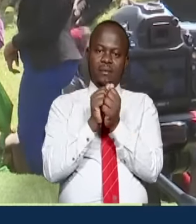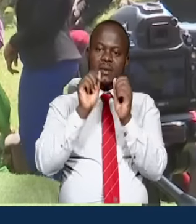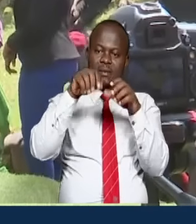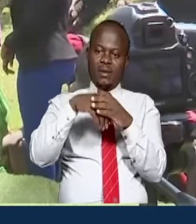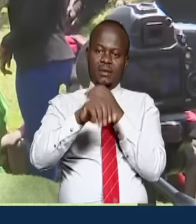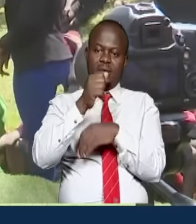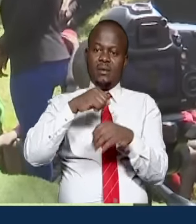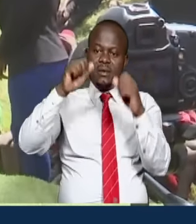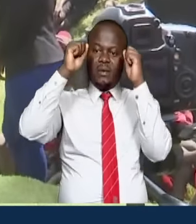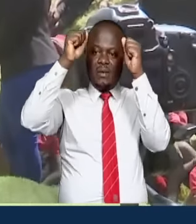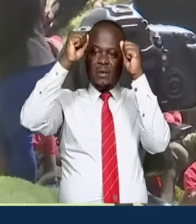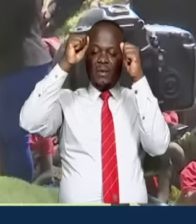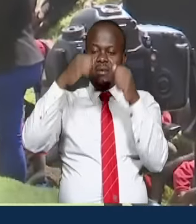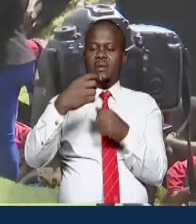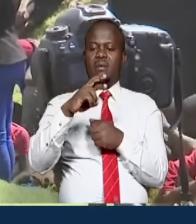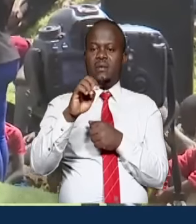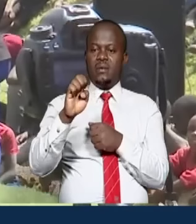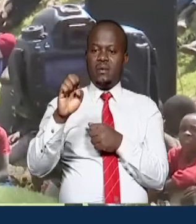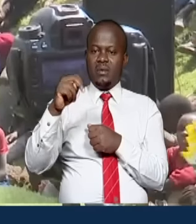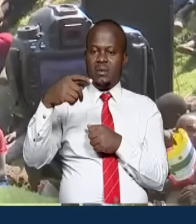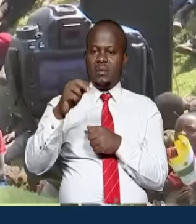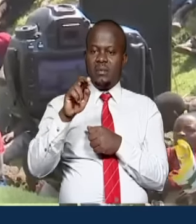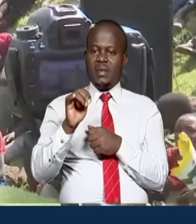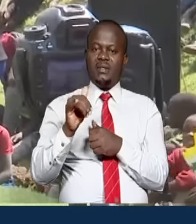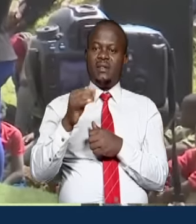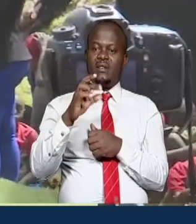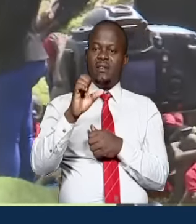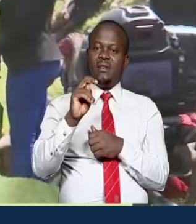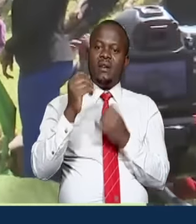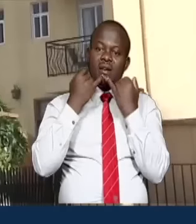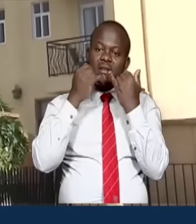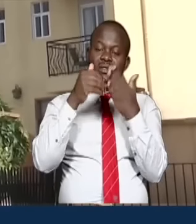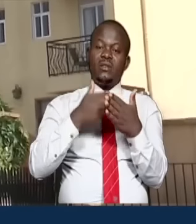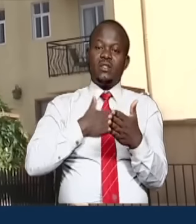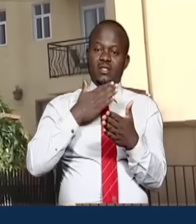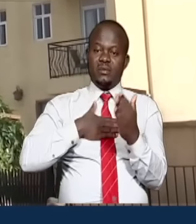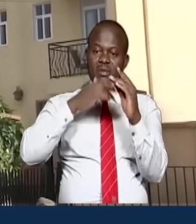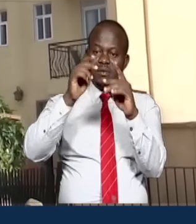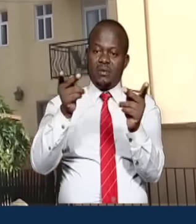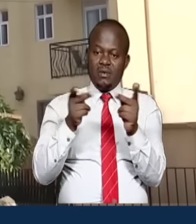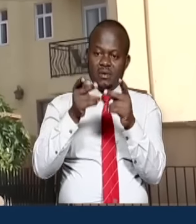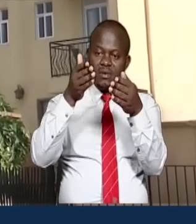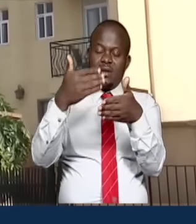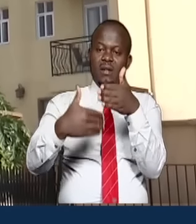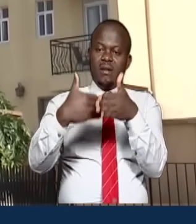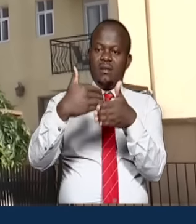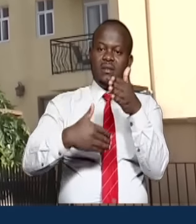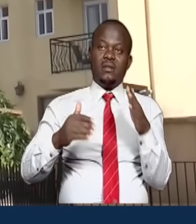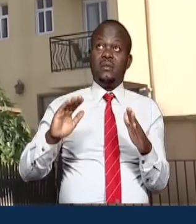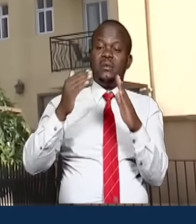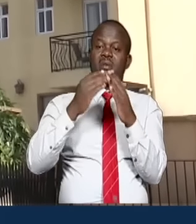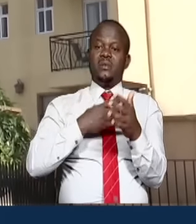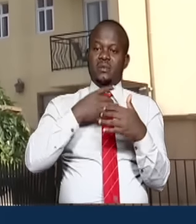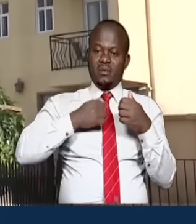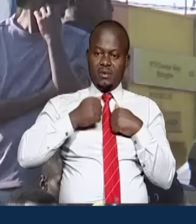ibikorwa byo kwiyamamaza by'ishyaka Green Party, umukandida Frank Habineza yavuze ko yishimiye kugera mu gace kegereye ibirunga bisurwa